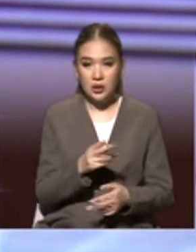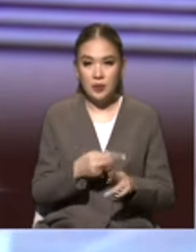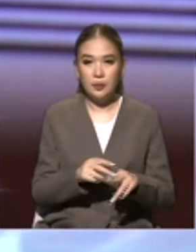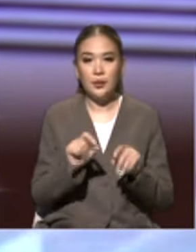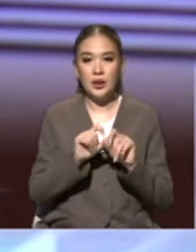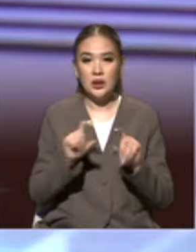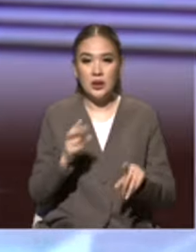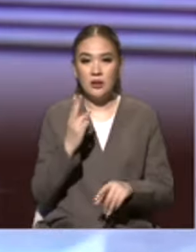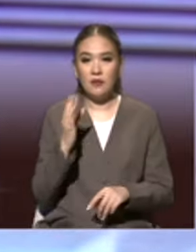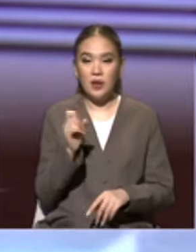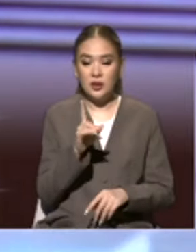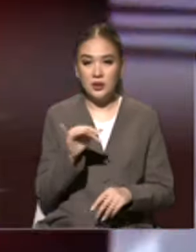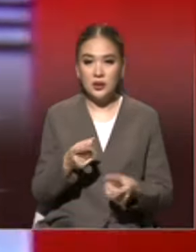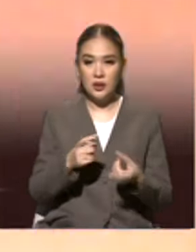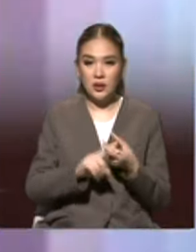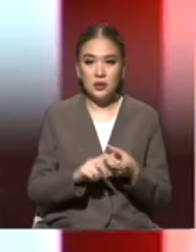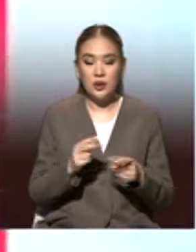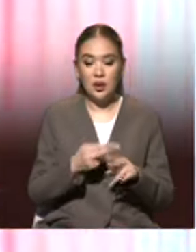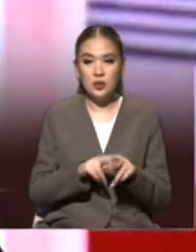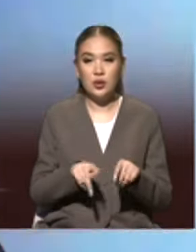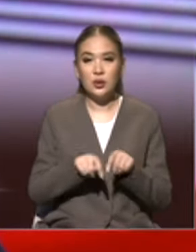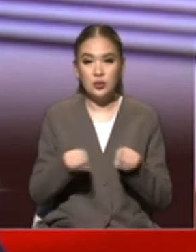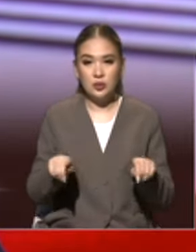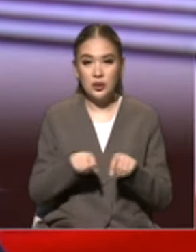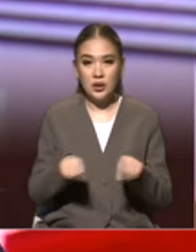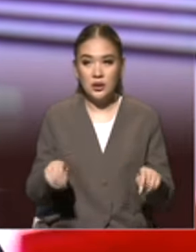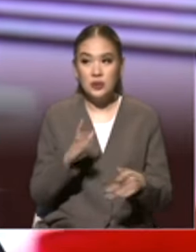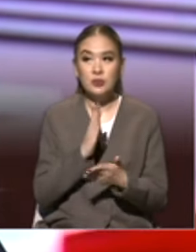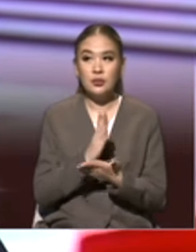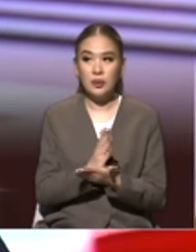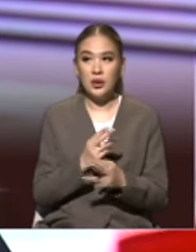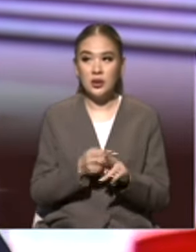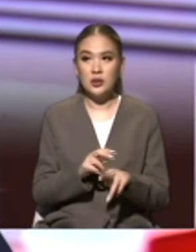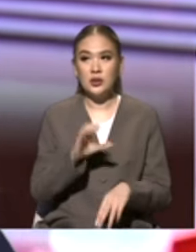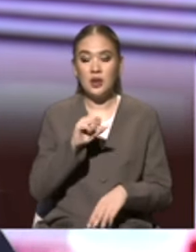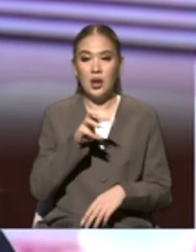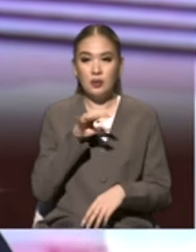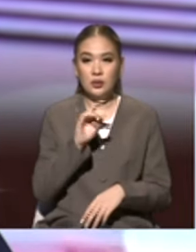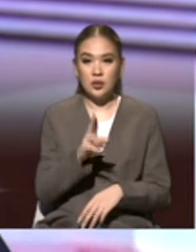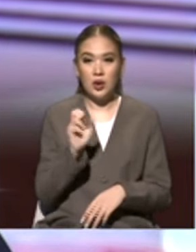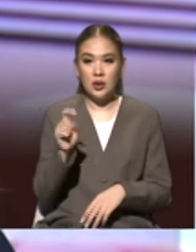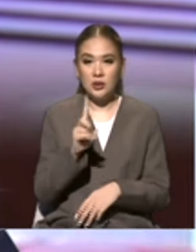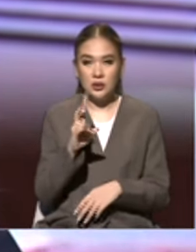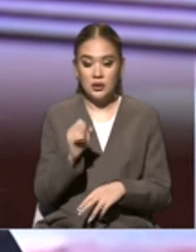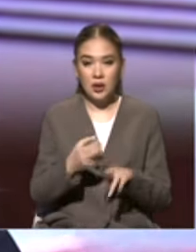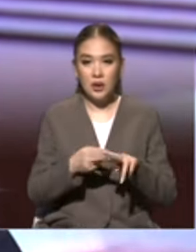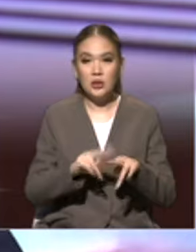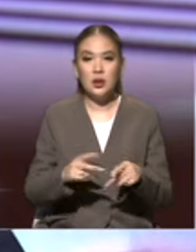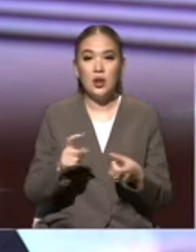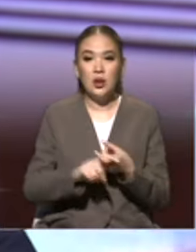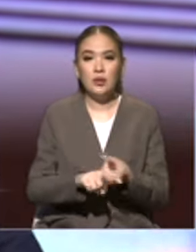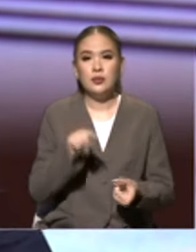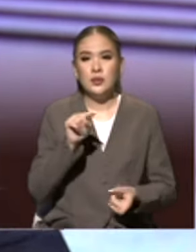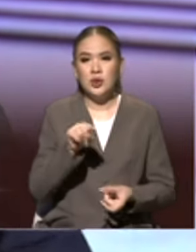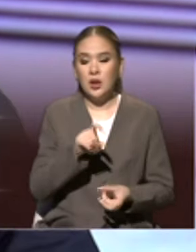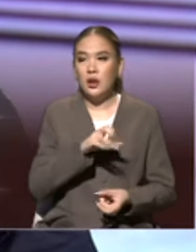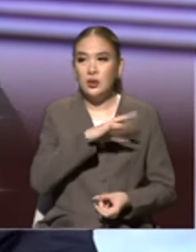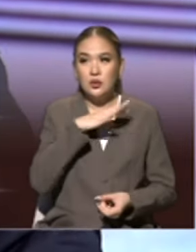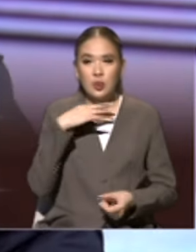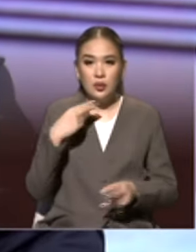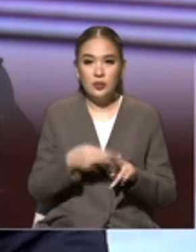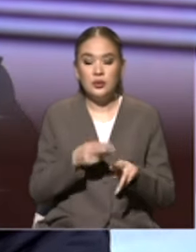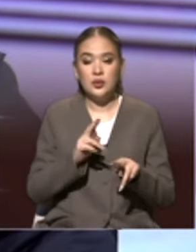Ал квазимемлекеттік секторде өндіріс объектілері бар. Ол жерде Самұрық қазынаның жүздеген мыңдаған өндіріске,